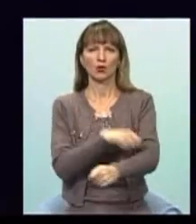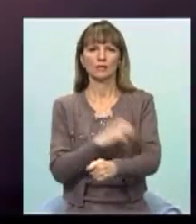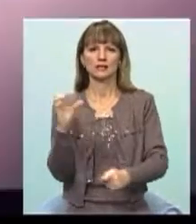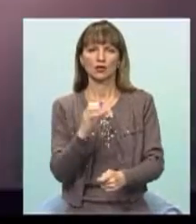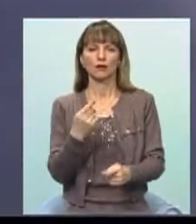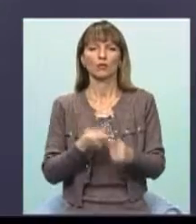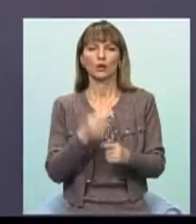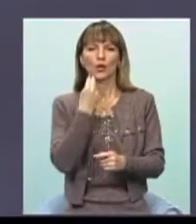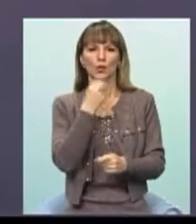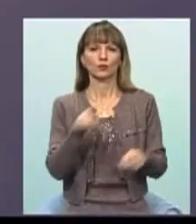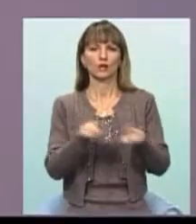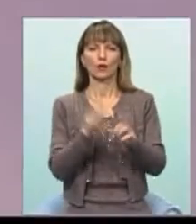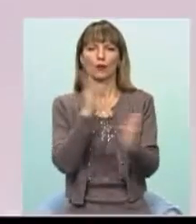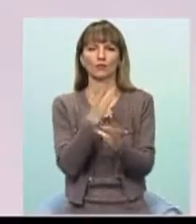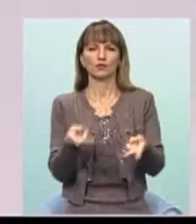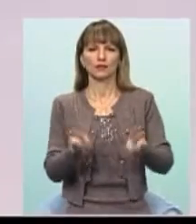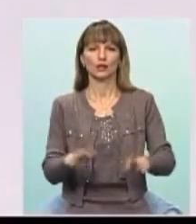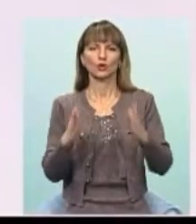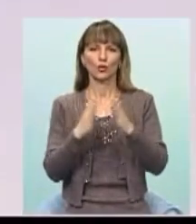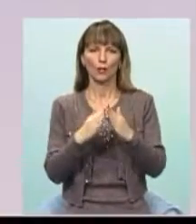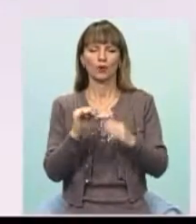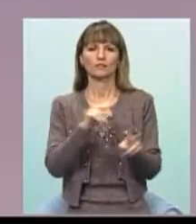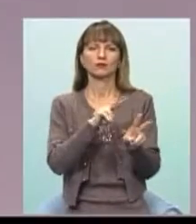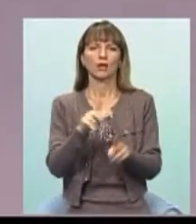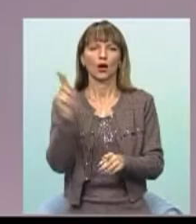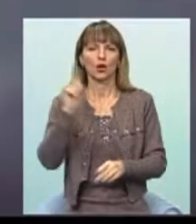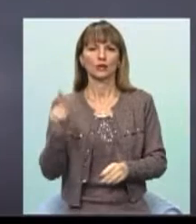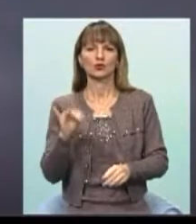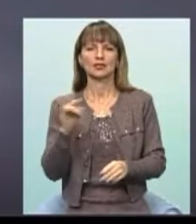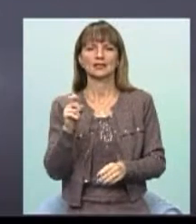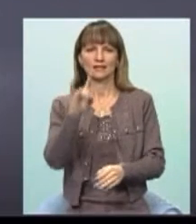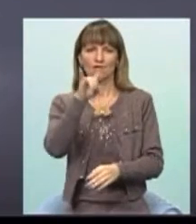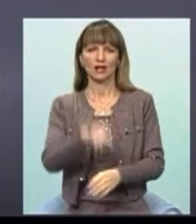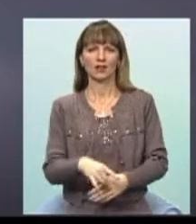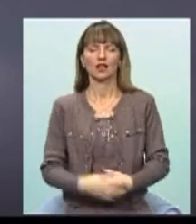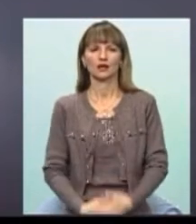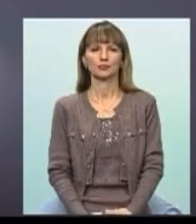Тож краще в таку погоду залишайтеся вдома і спостерігайте грозу із-за вікна.